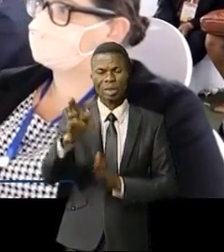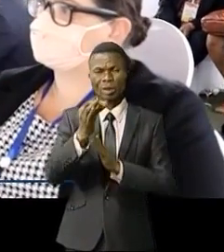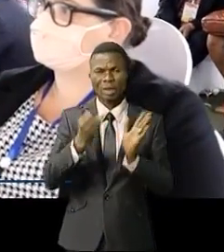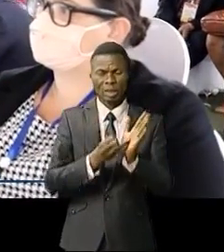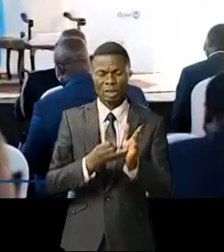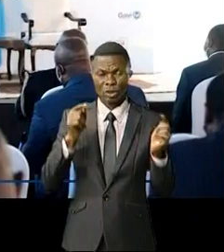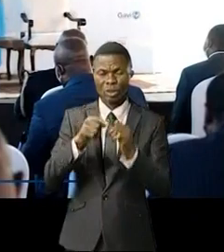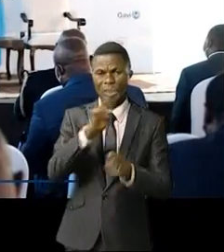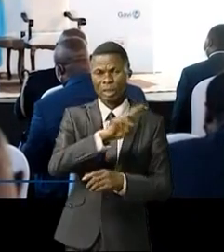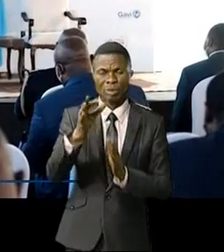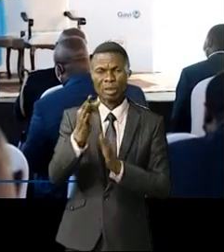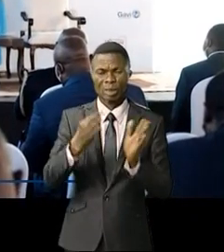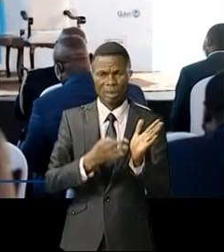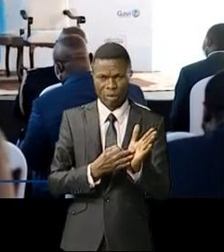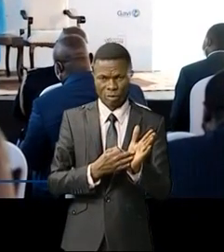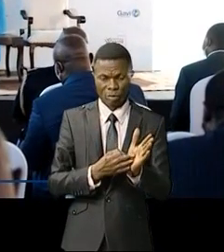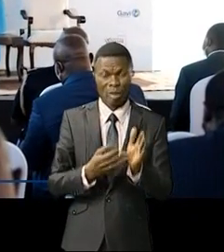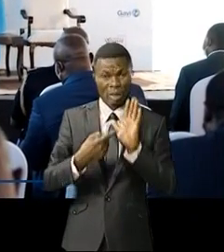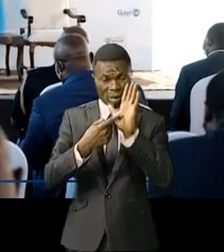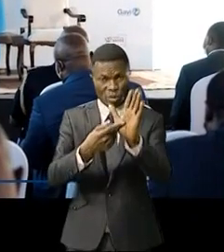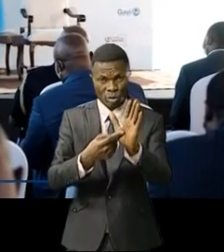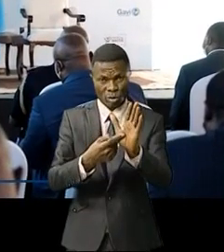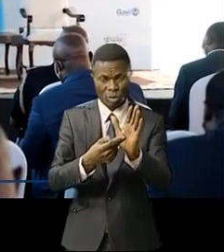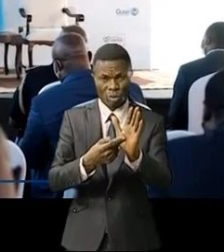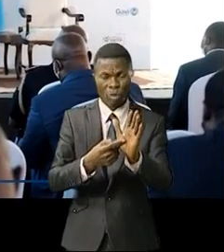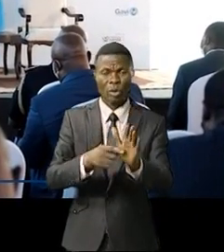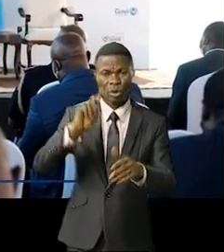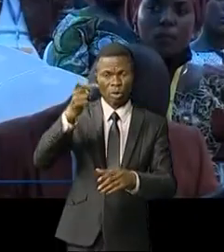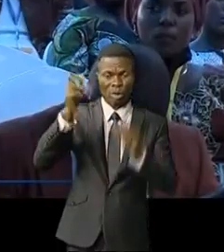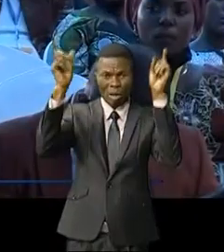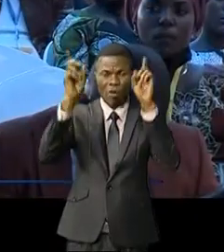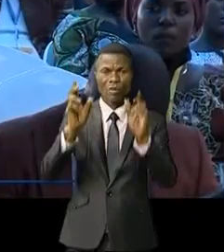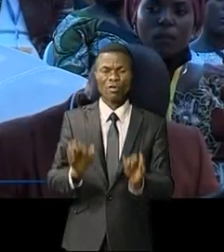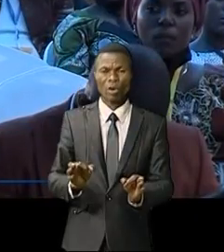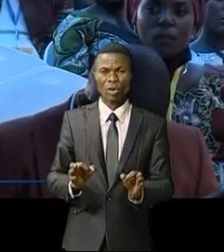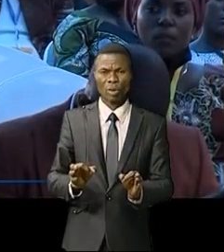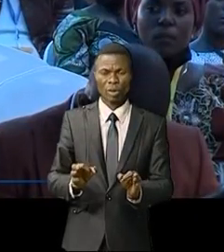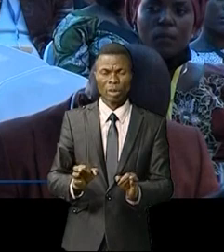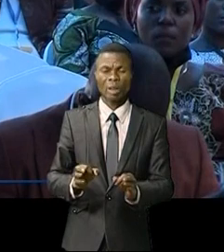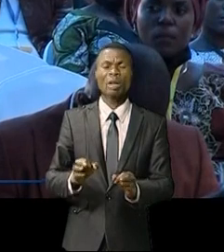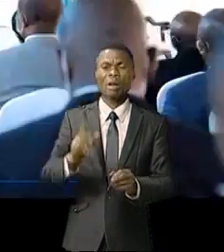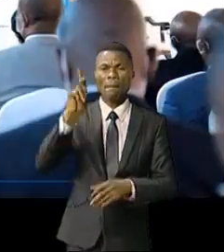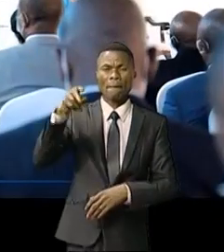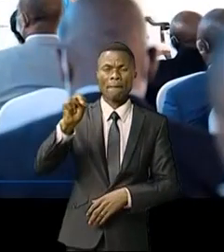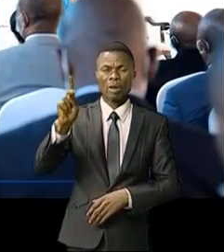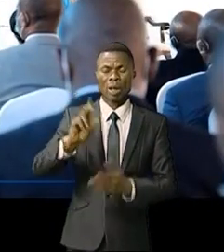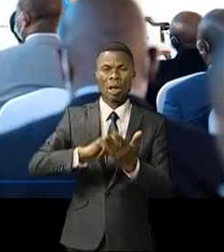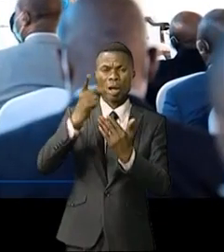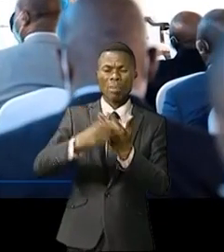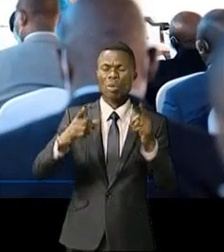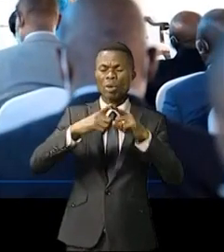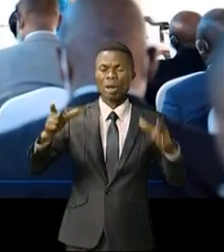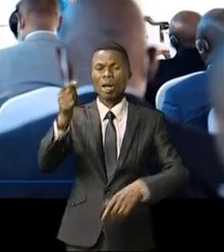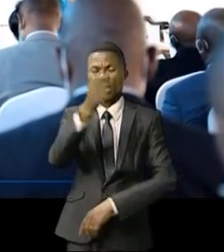et 2018. C'est ce qui justifie la tenue de ce deuxième forum, car le PEV, Programme élargi de